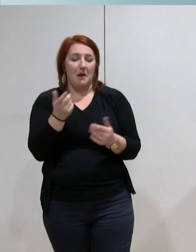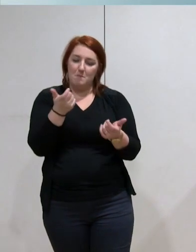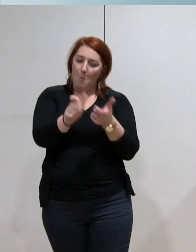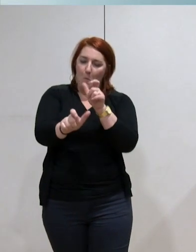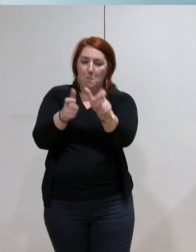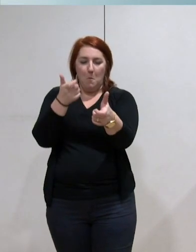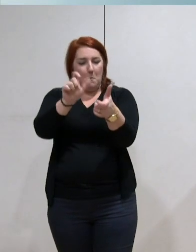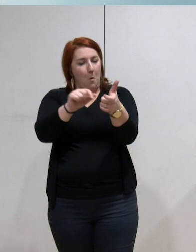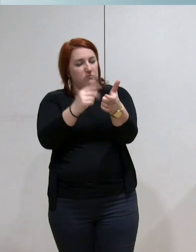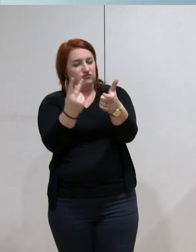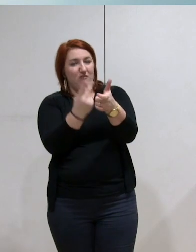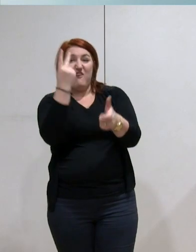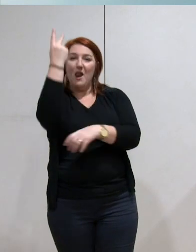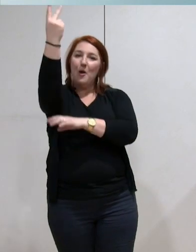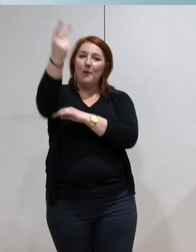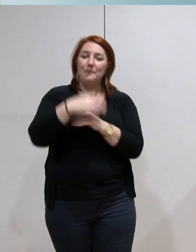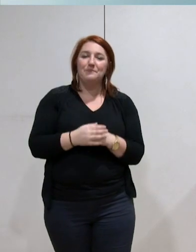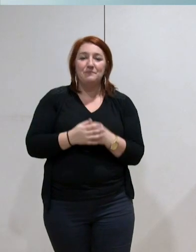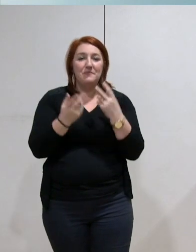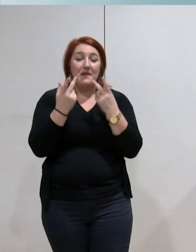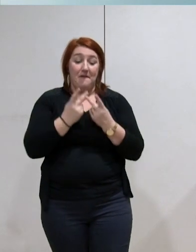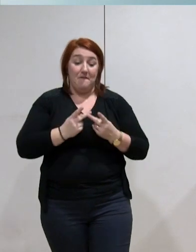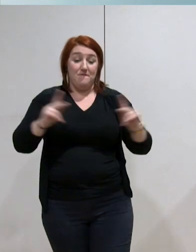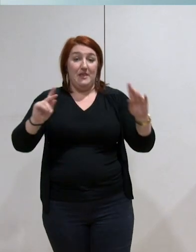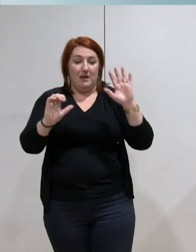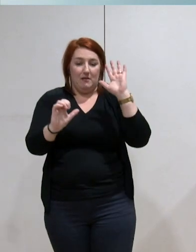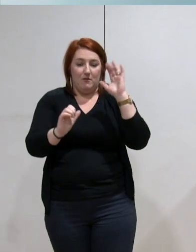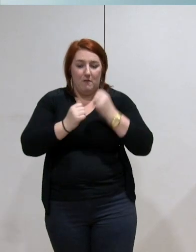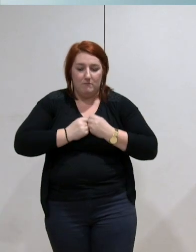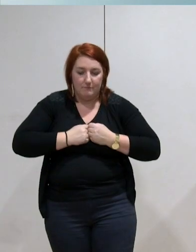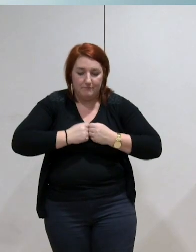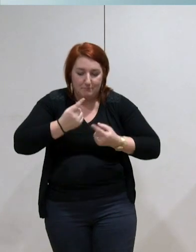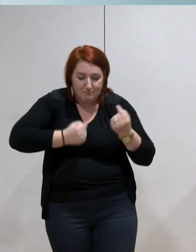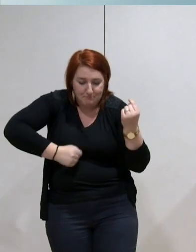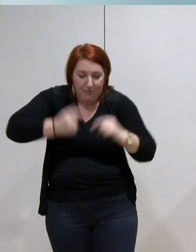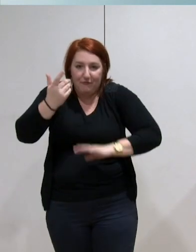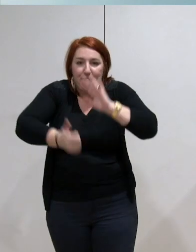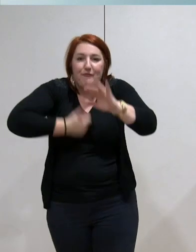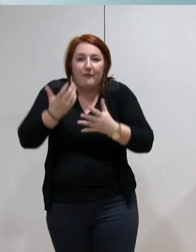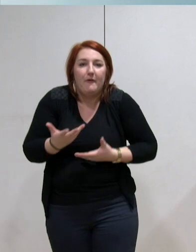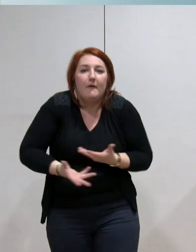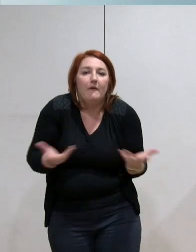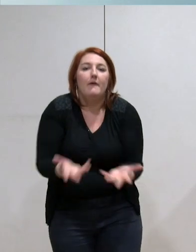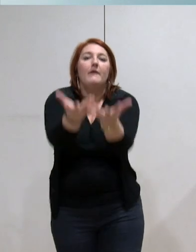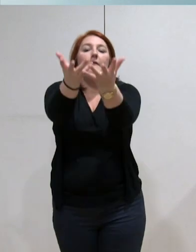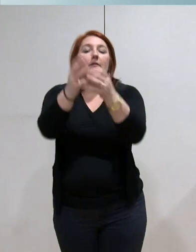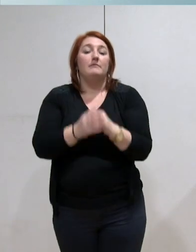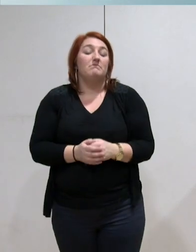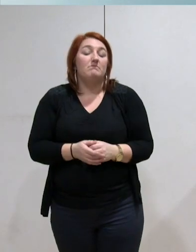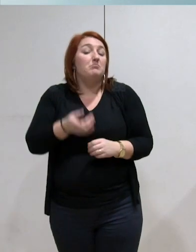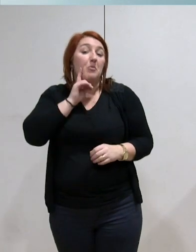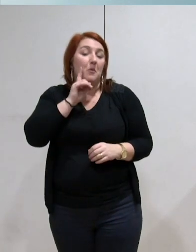donc si nous parlons de ville émancipatrice c'est parce que nous avons la conviction que les politiques public même au niveau